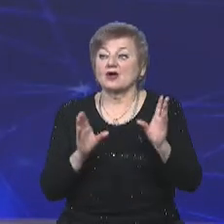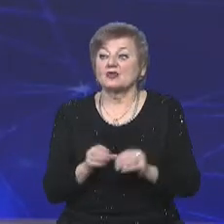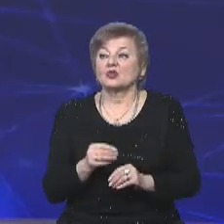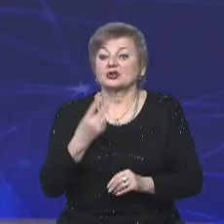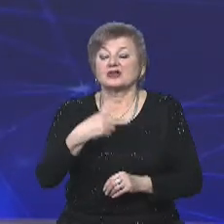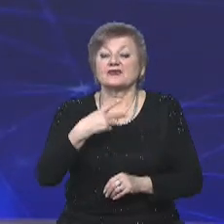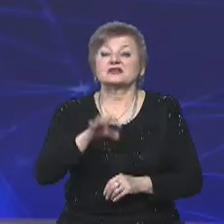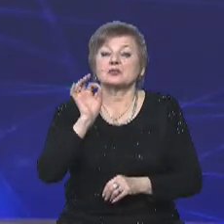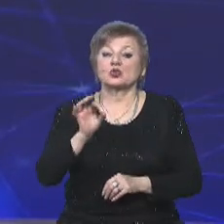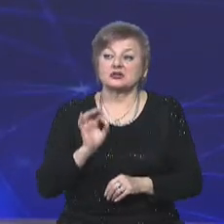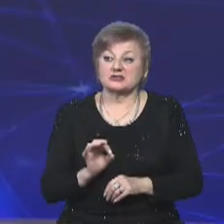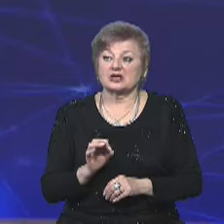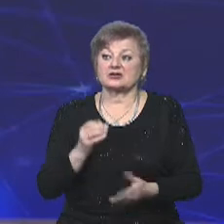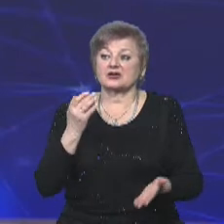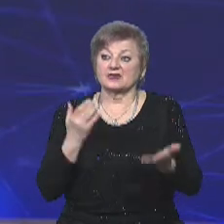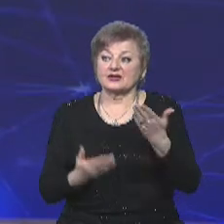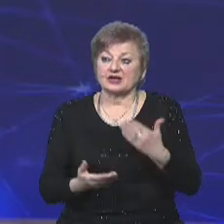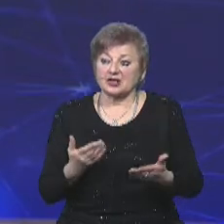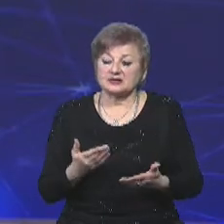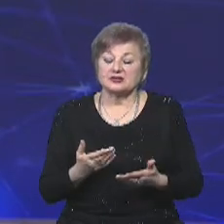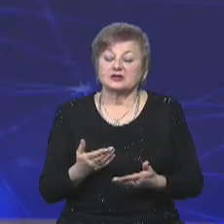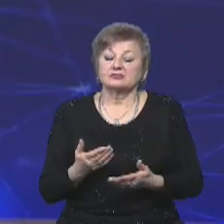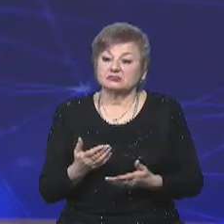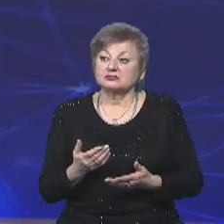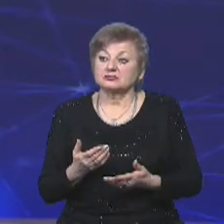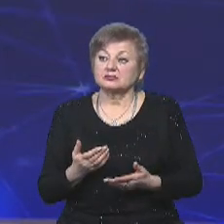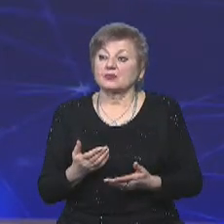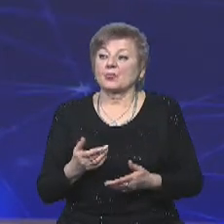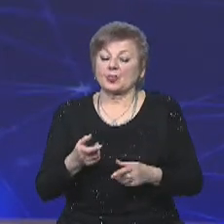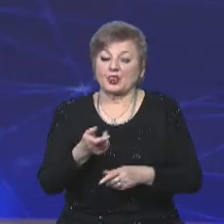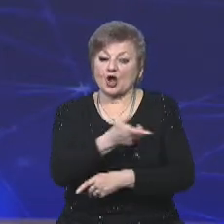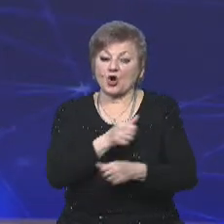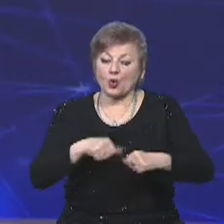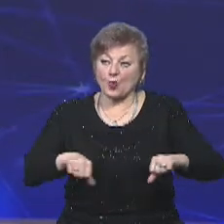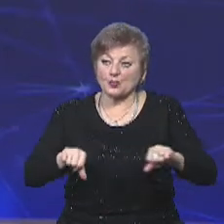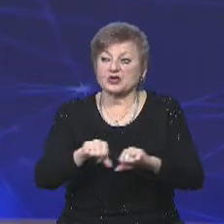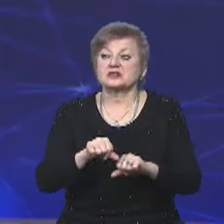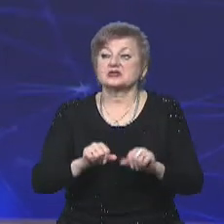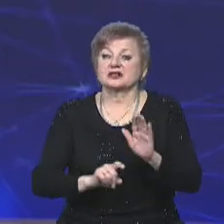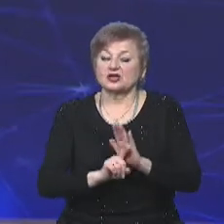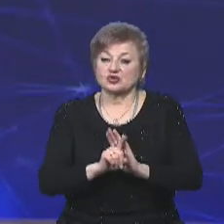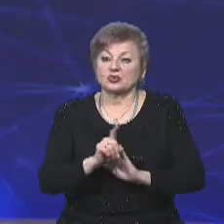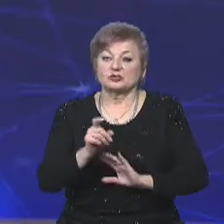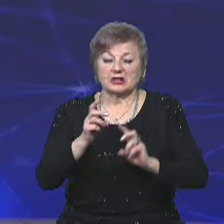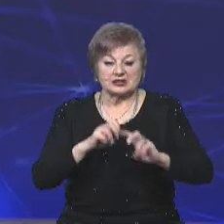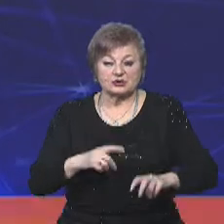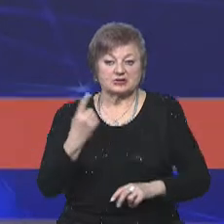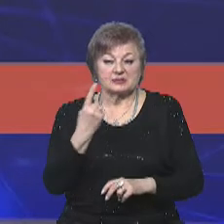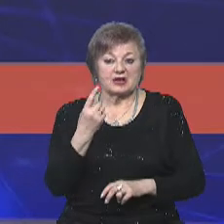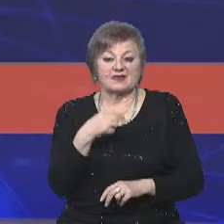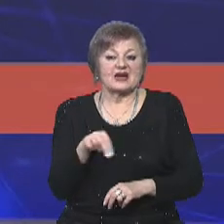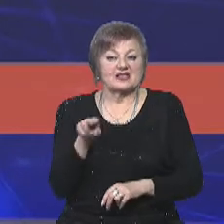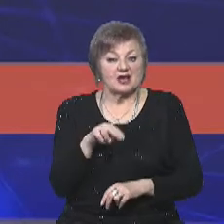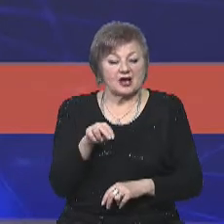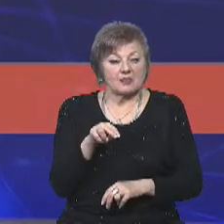примерно 20%, если утвердит национальная комиссия. Если нацкомиссия это утвердит с 1 декабря, к примеру, то